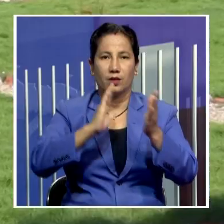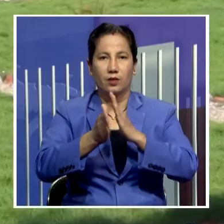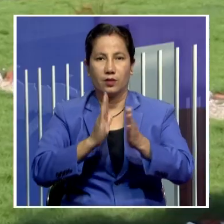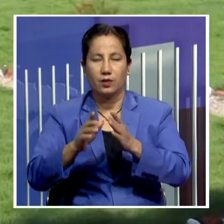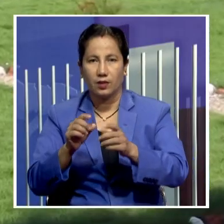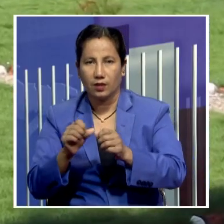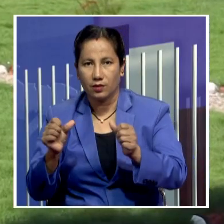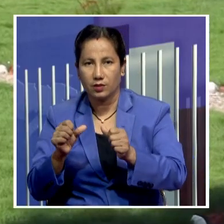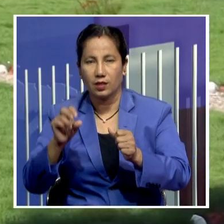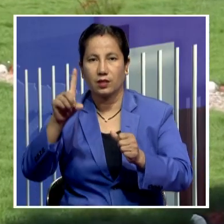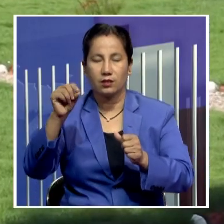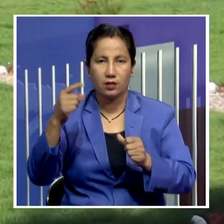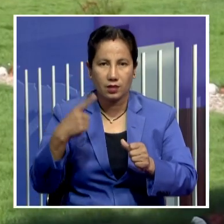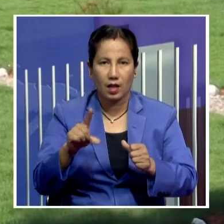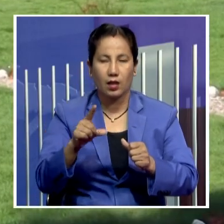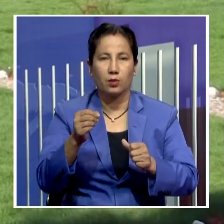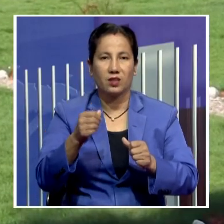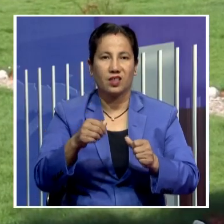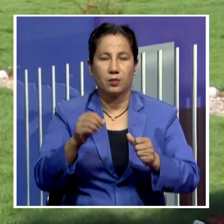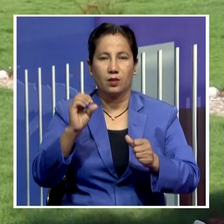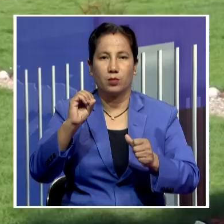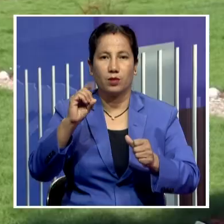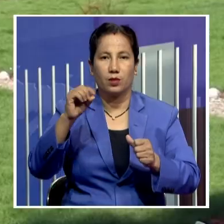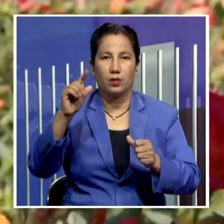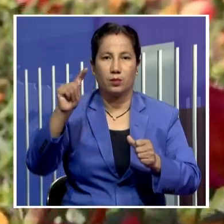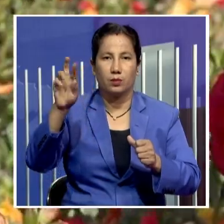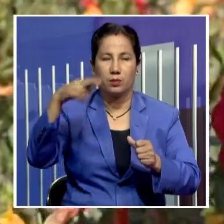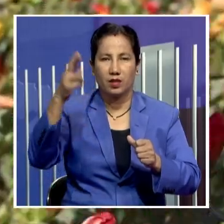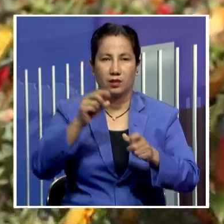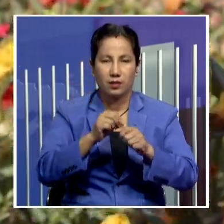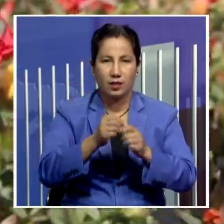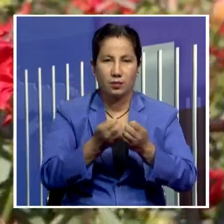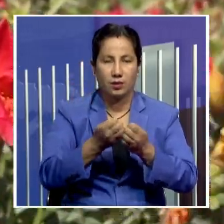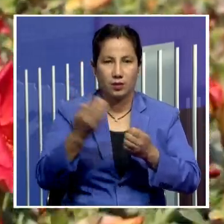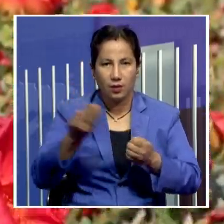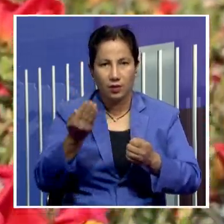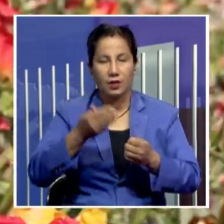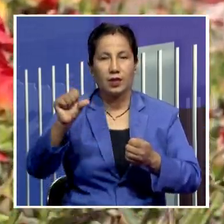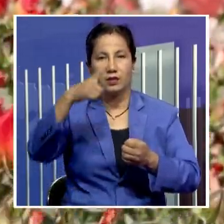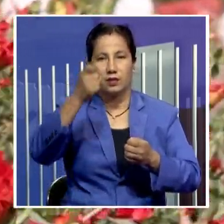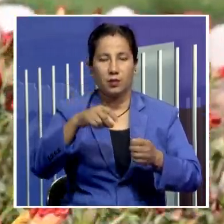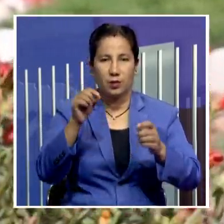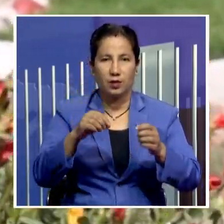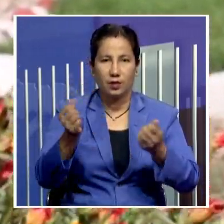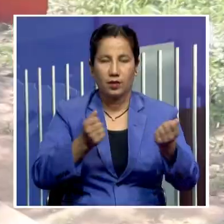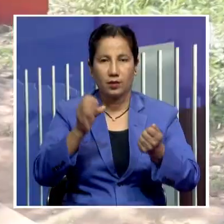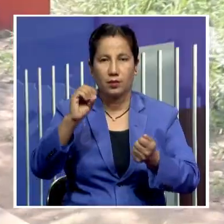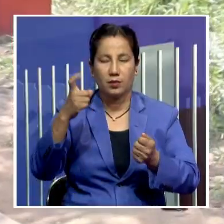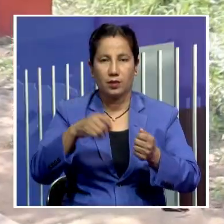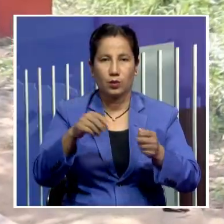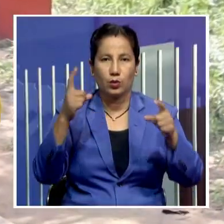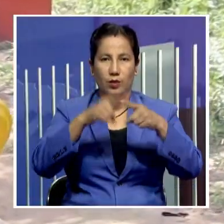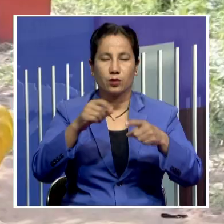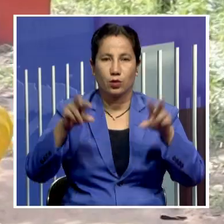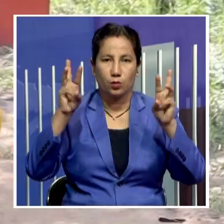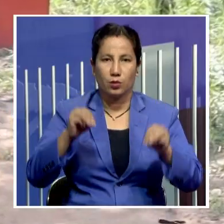अन्तर्गत 10 लाखको लागतमा पार्क तयार पारिएको हो। हरियाली र जैविक विविधतासँग पार्क जोडिएकाले यसको महत्त्व धेरै